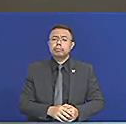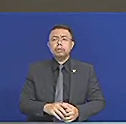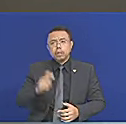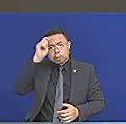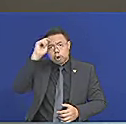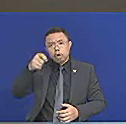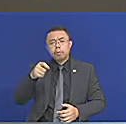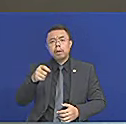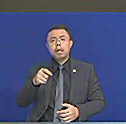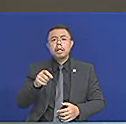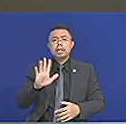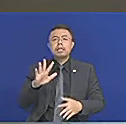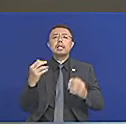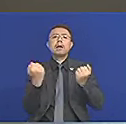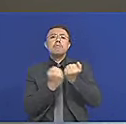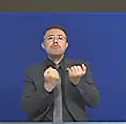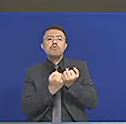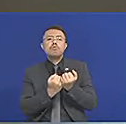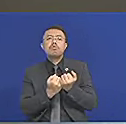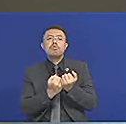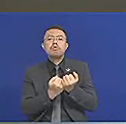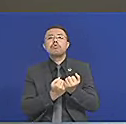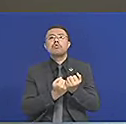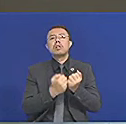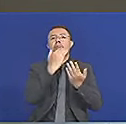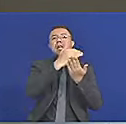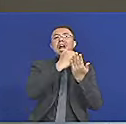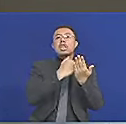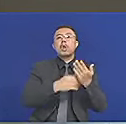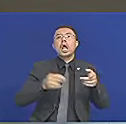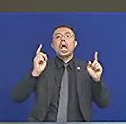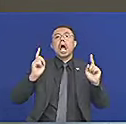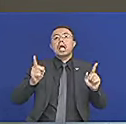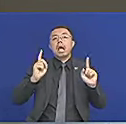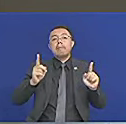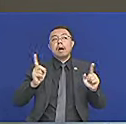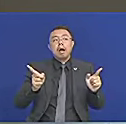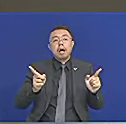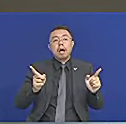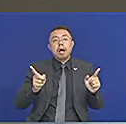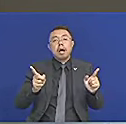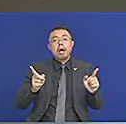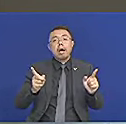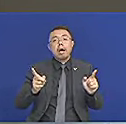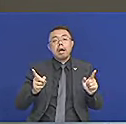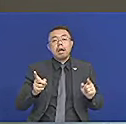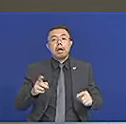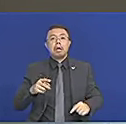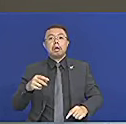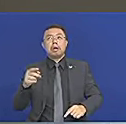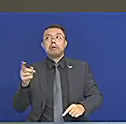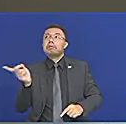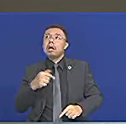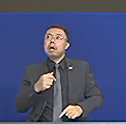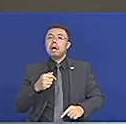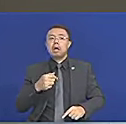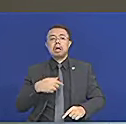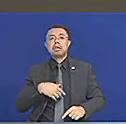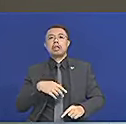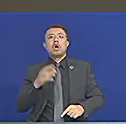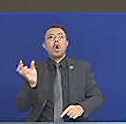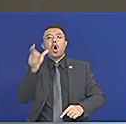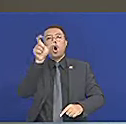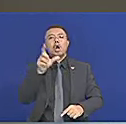menjunjung tinggi nilai-nilai agama katanya, atas nama Tuhan banyak orang termasuk para